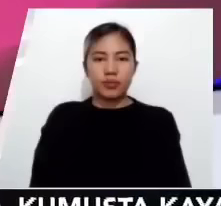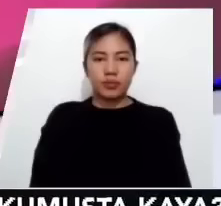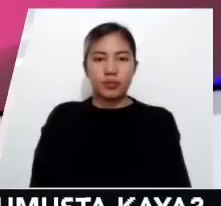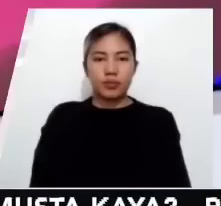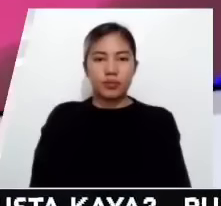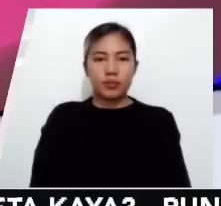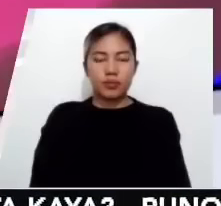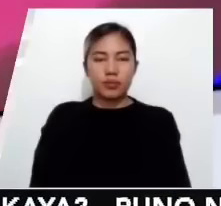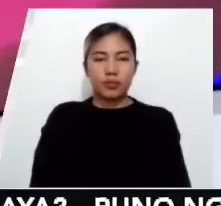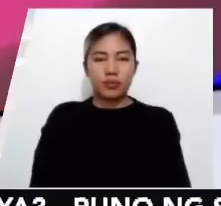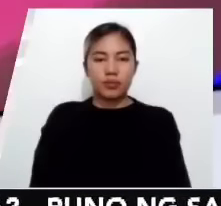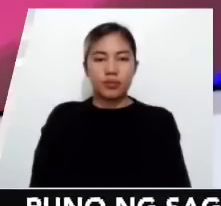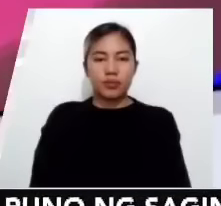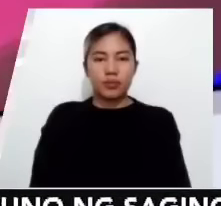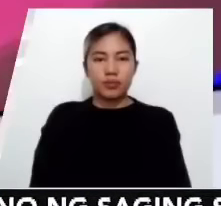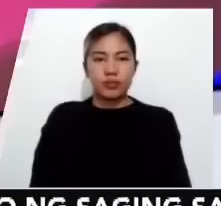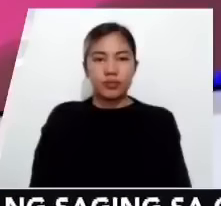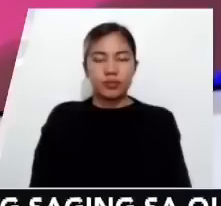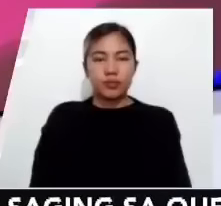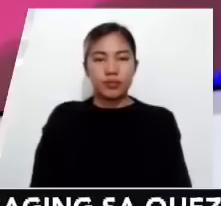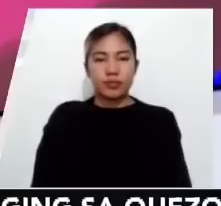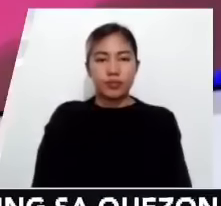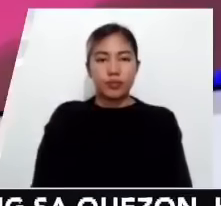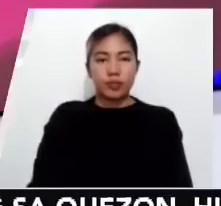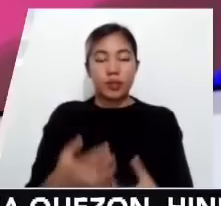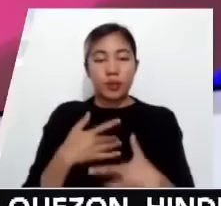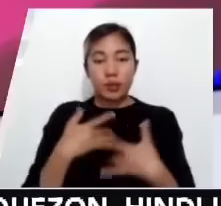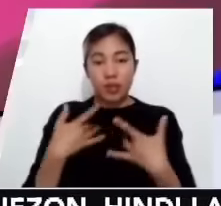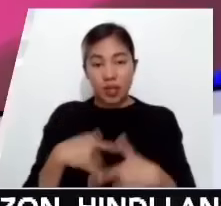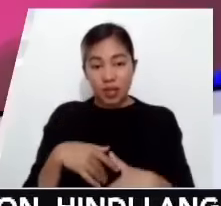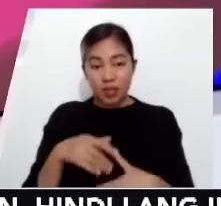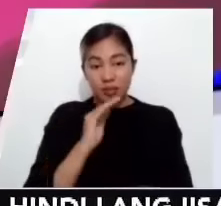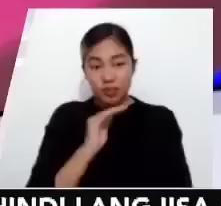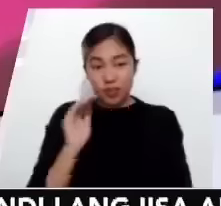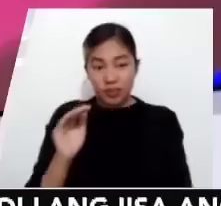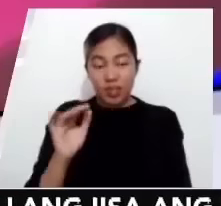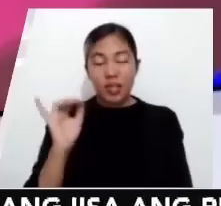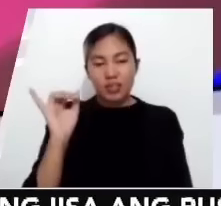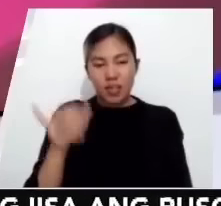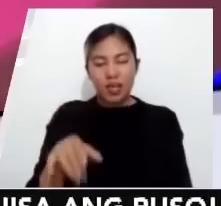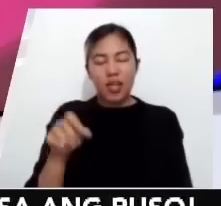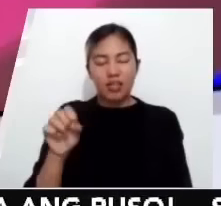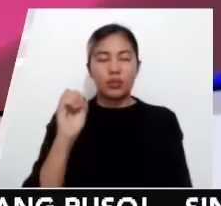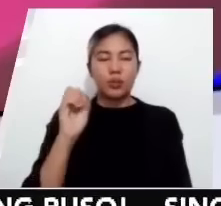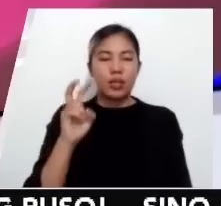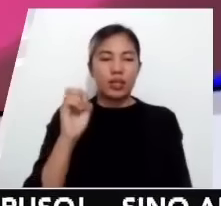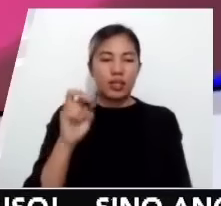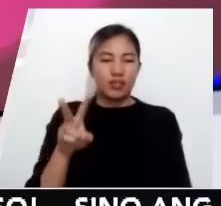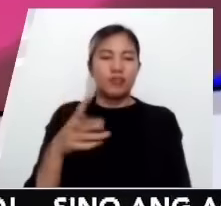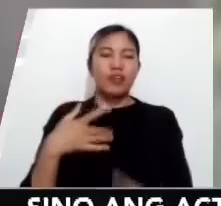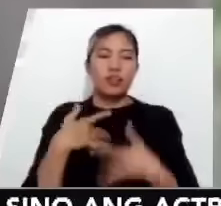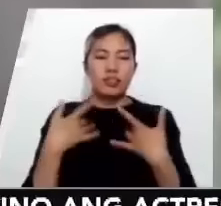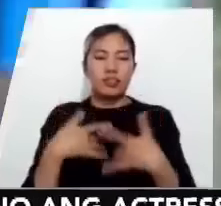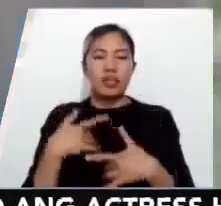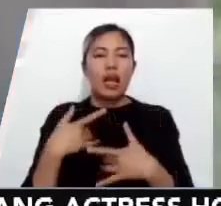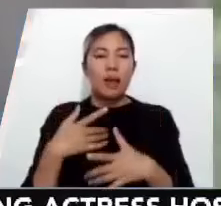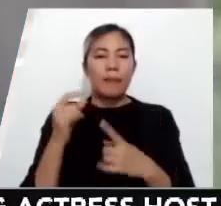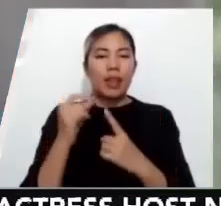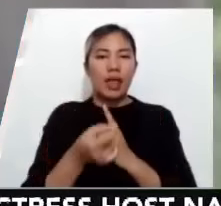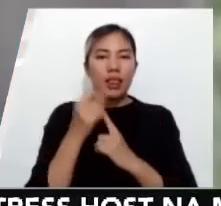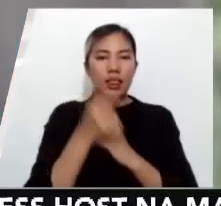Puso, baka mo, abay 12 ang ganyan ng isang puno ng saging sa Tagkawayan, Quezon. Nasuk nga